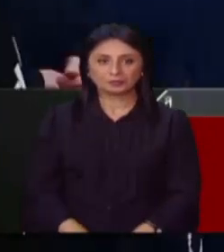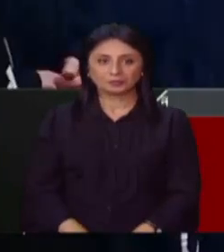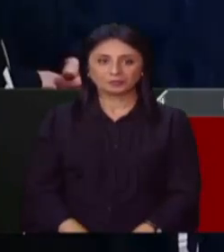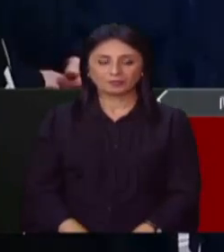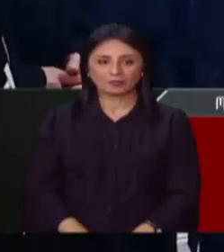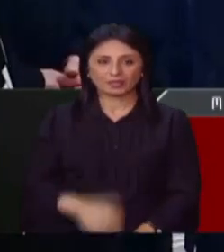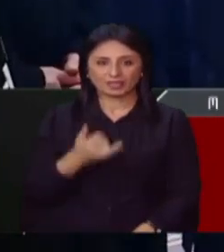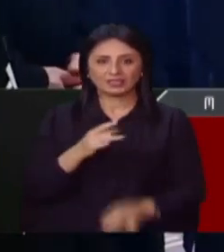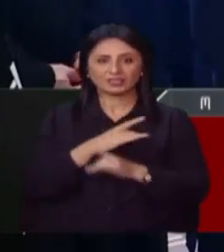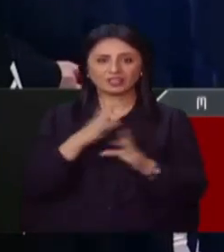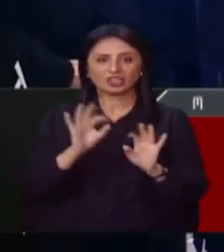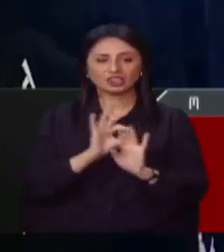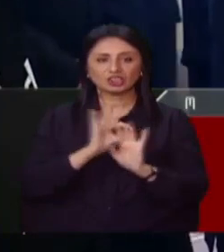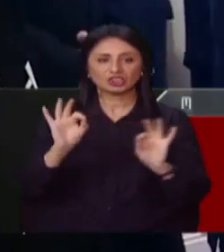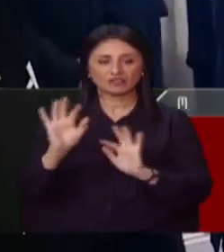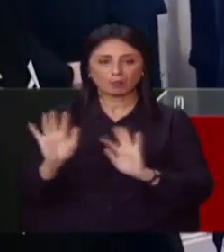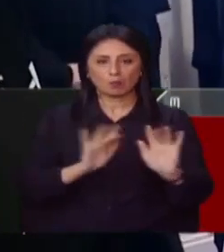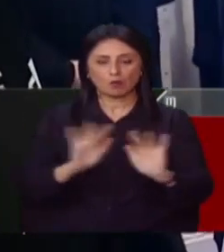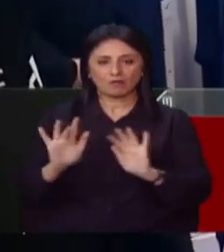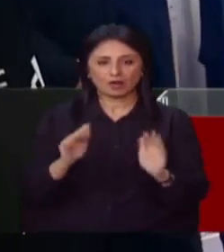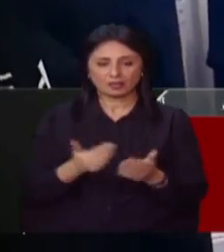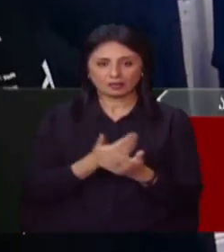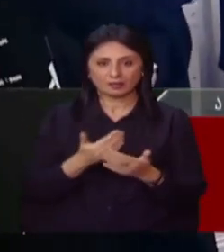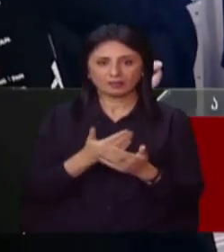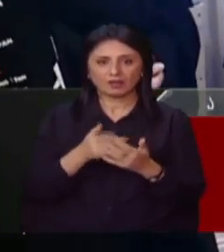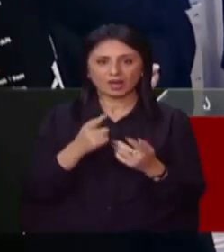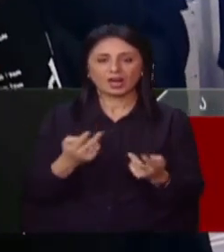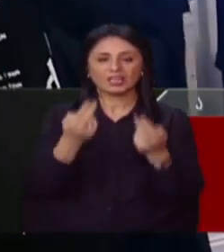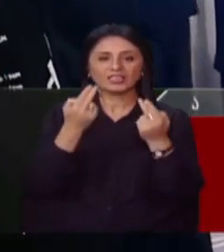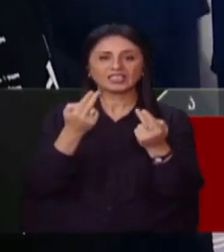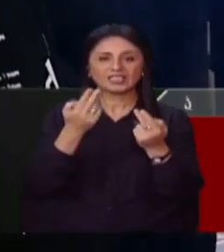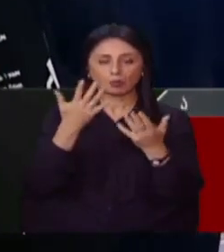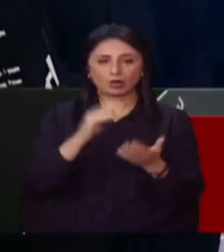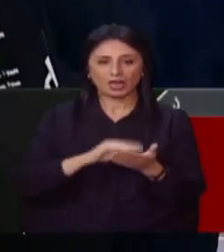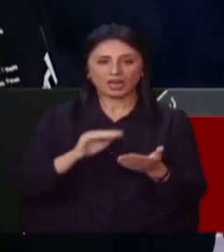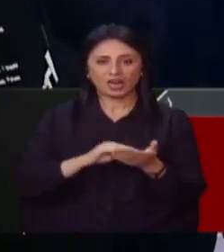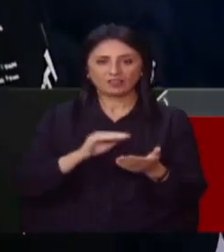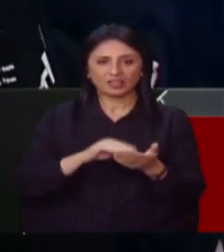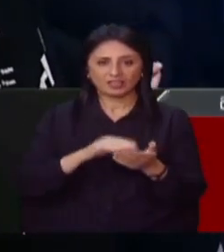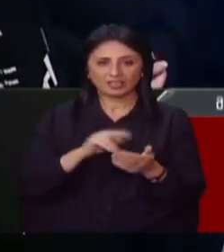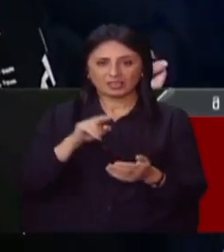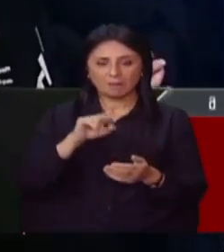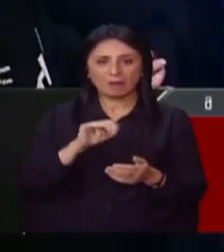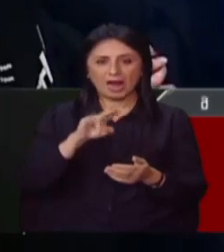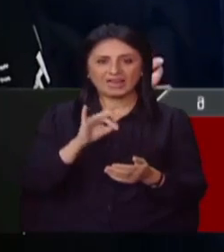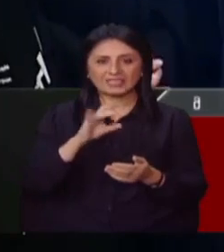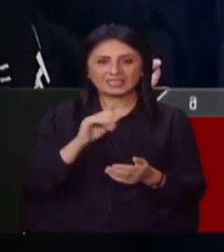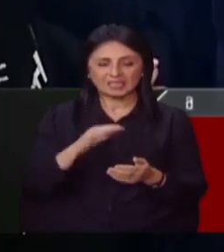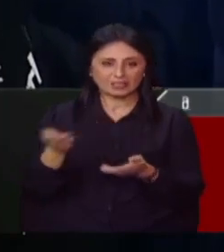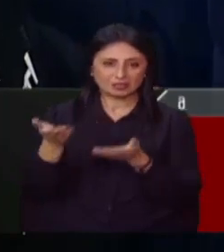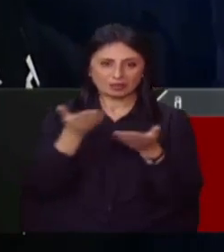Ce s-a nișnau, ce s-a nișnau, mulinas, am videbul ilna țeris, palim se stis, ca cartulul și ce-am